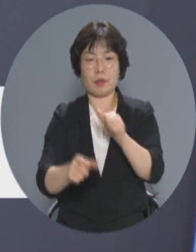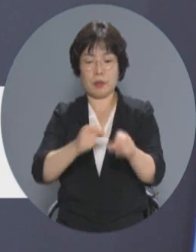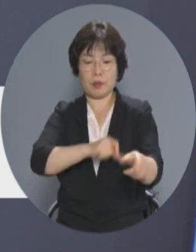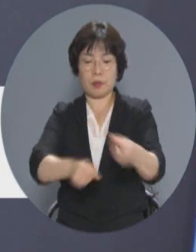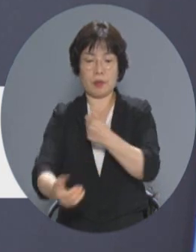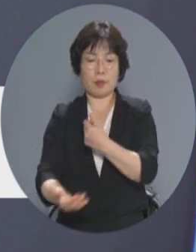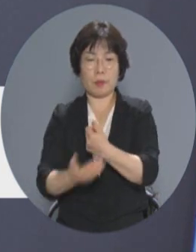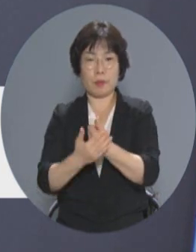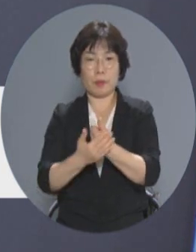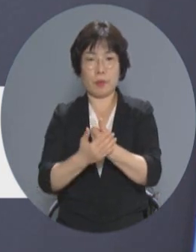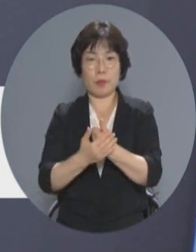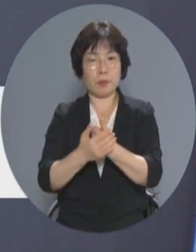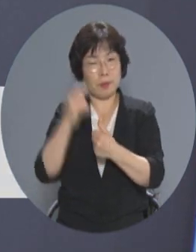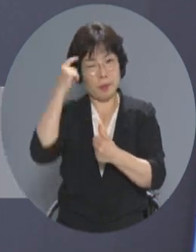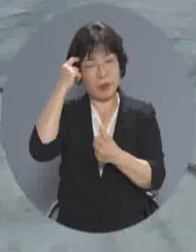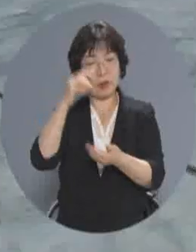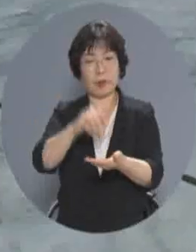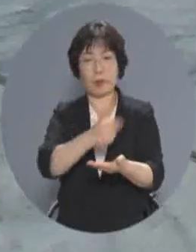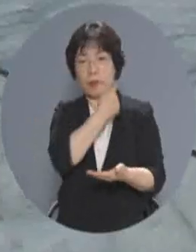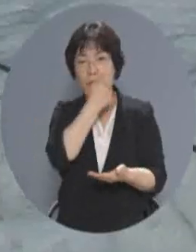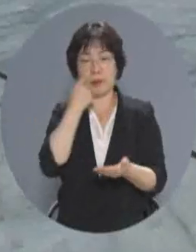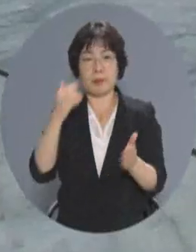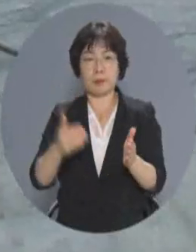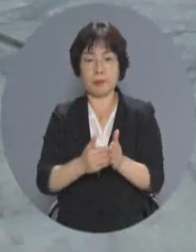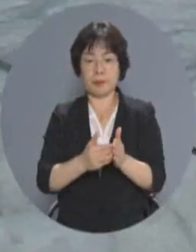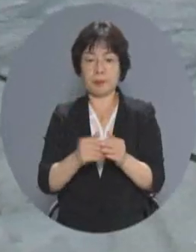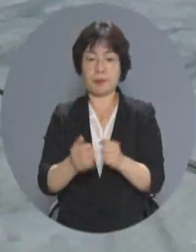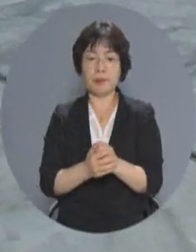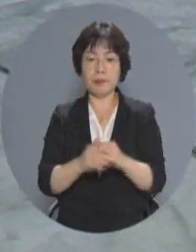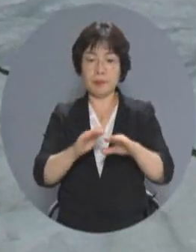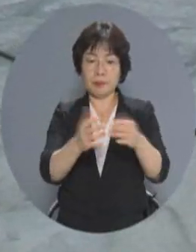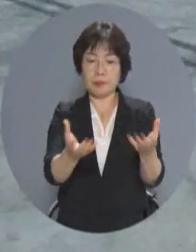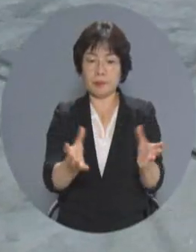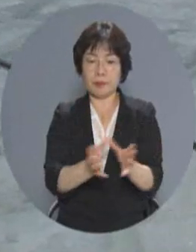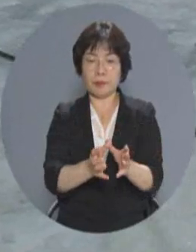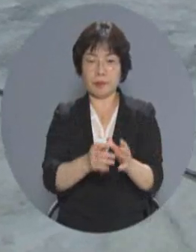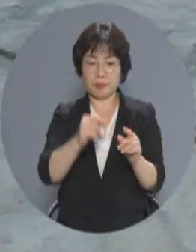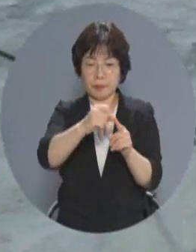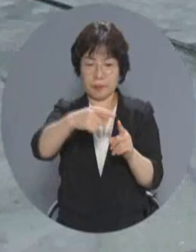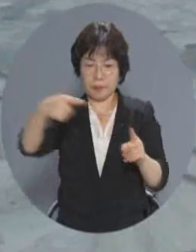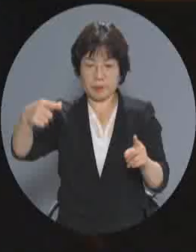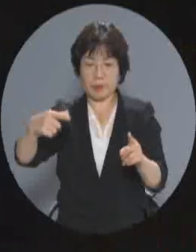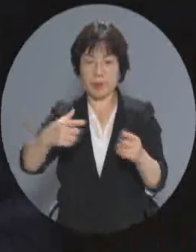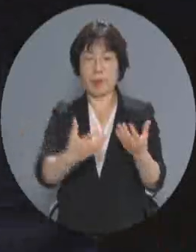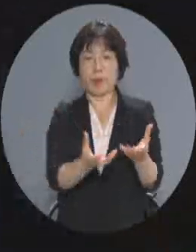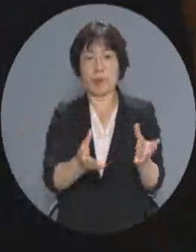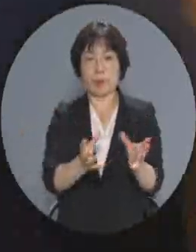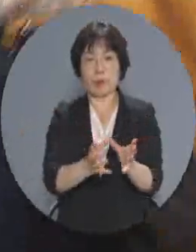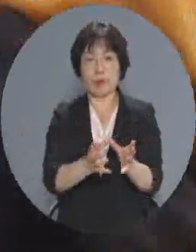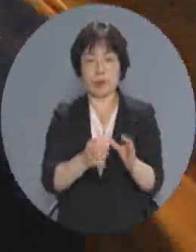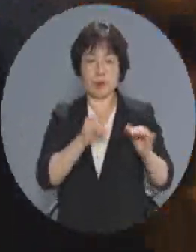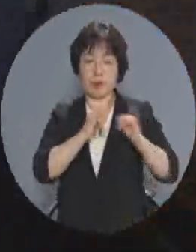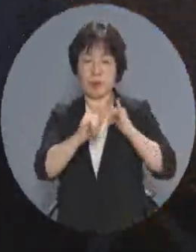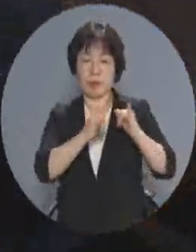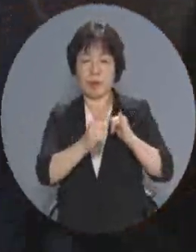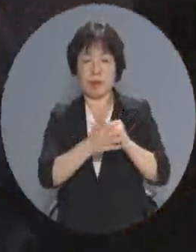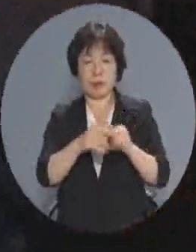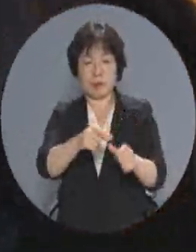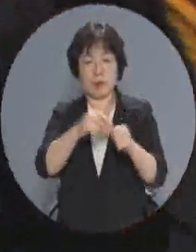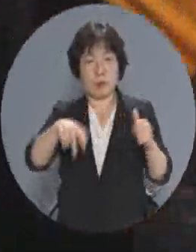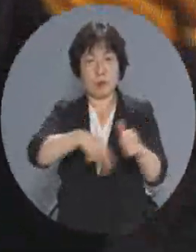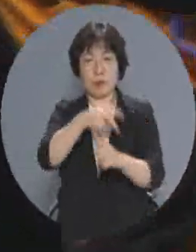용의를 확보하기도 했습니다. 사고수습대책위는 현지의 원정대원들과 연락해 구조 상황을